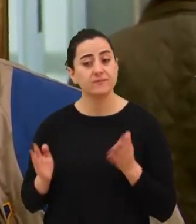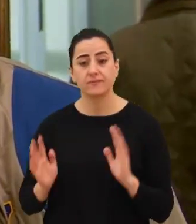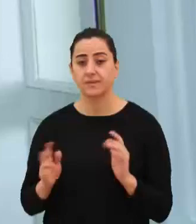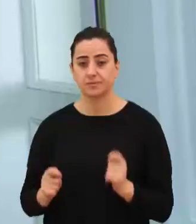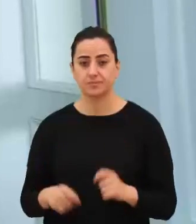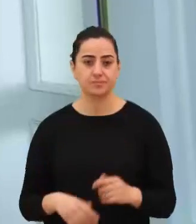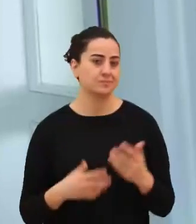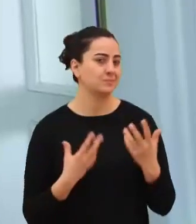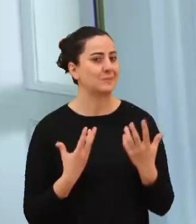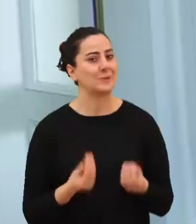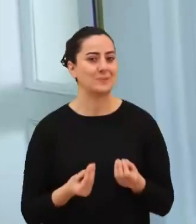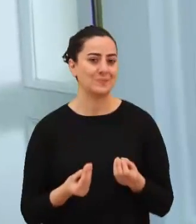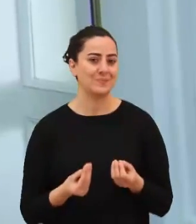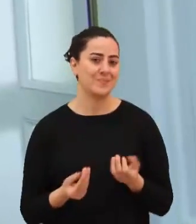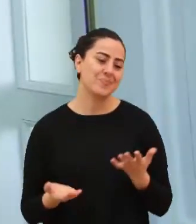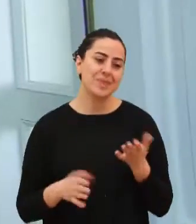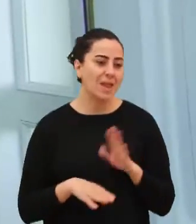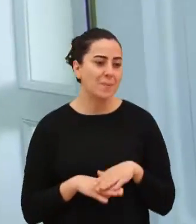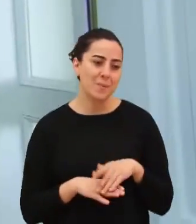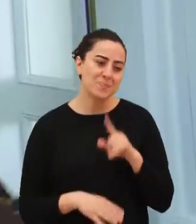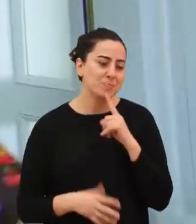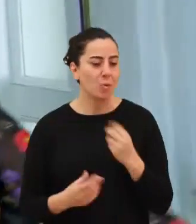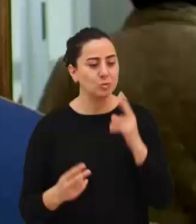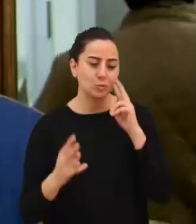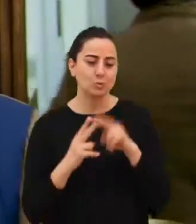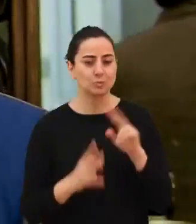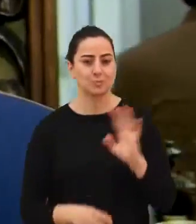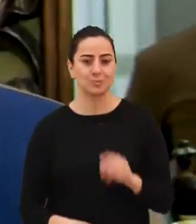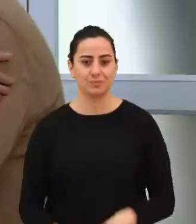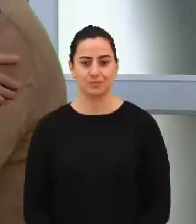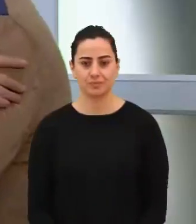öyle. Ne yapalım? Tamam, hadi görüşürüz o zaman.